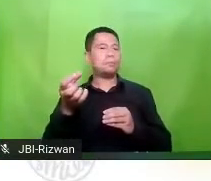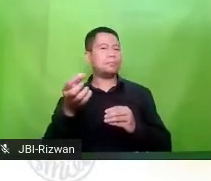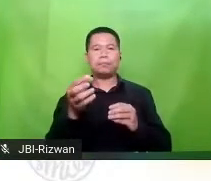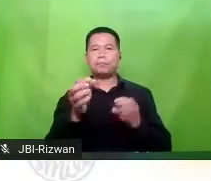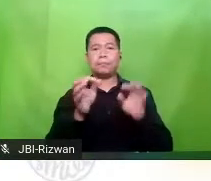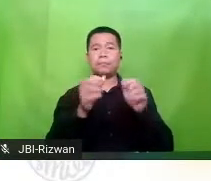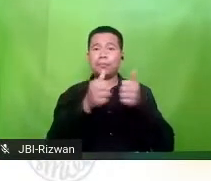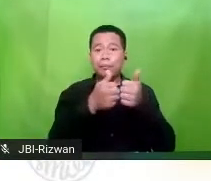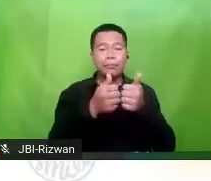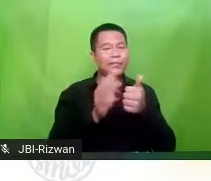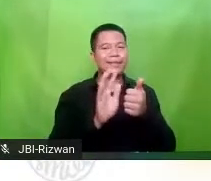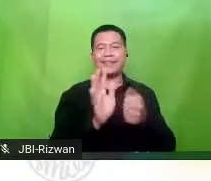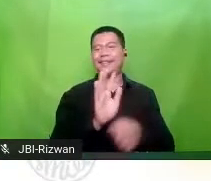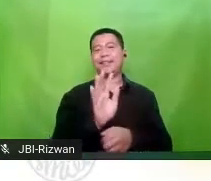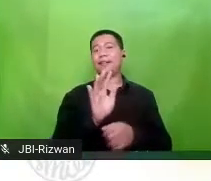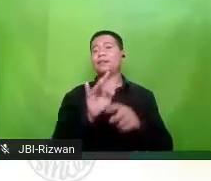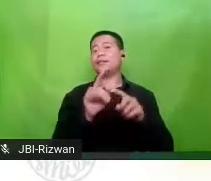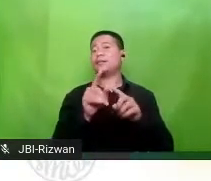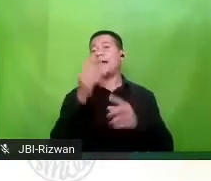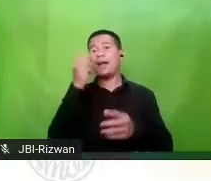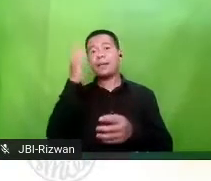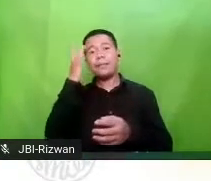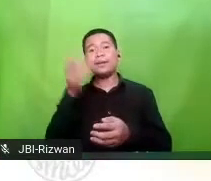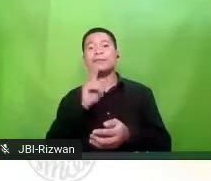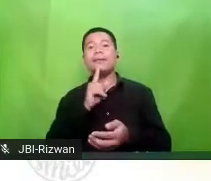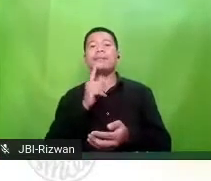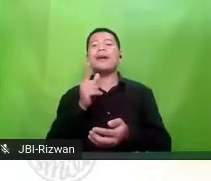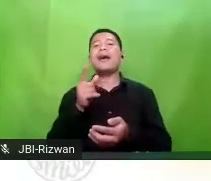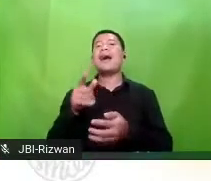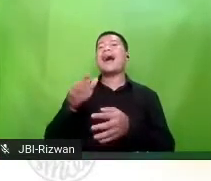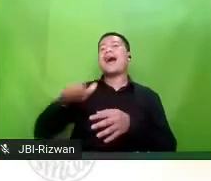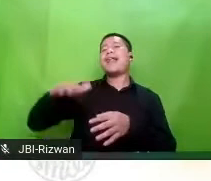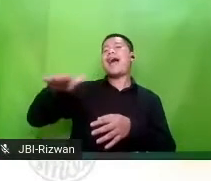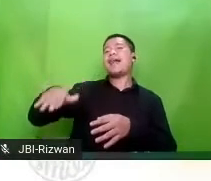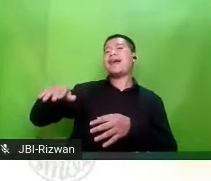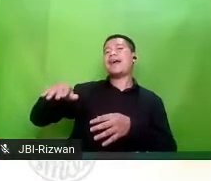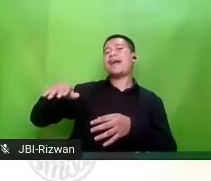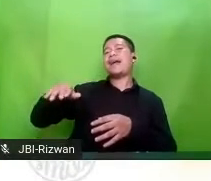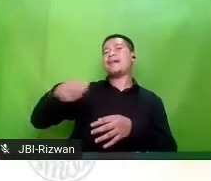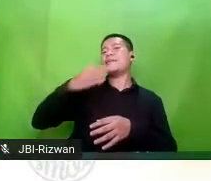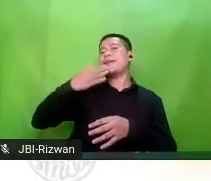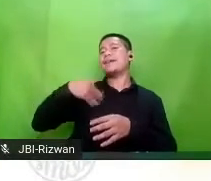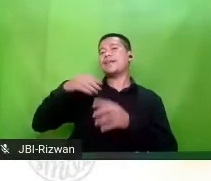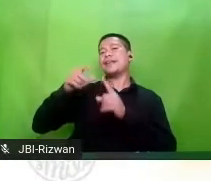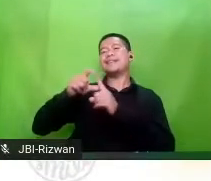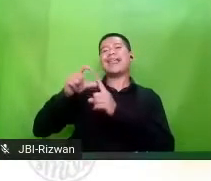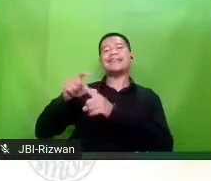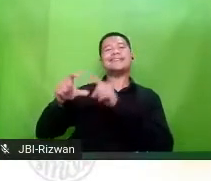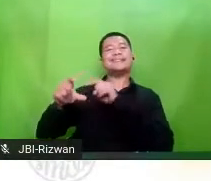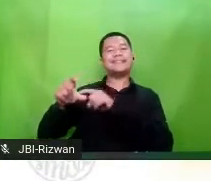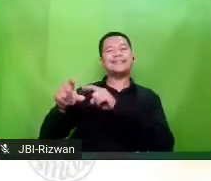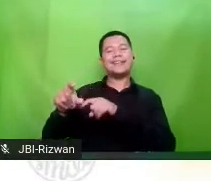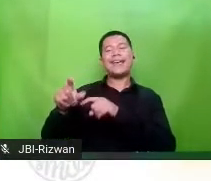Karena justru sebagian dari anak-anak kita yang terdiagnosis disleksi, IQ yang dimiliki dari